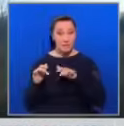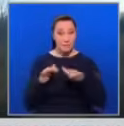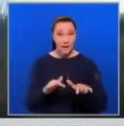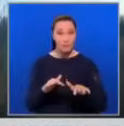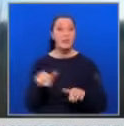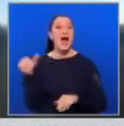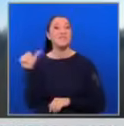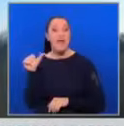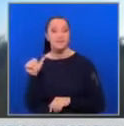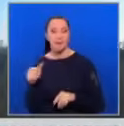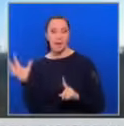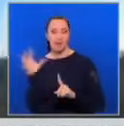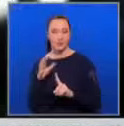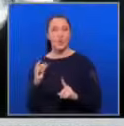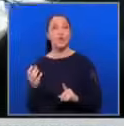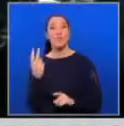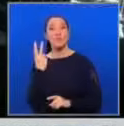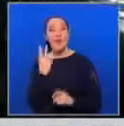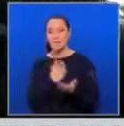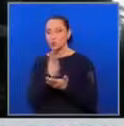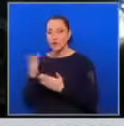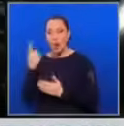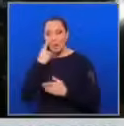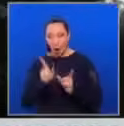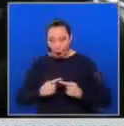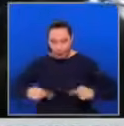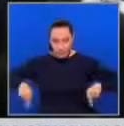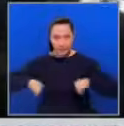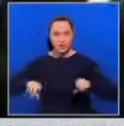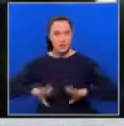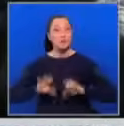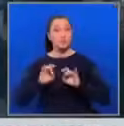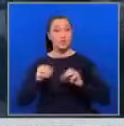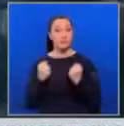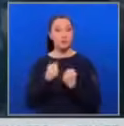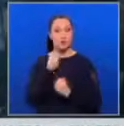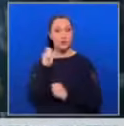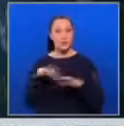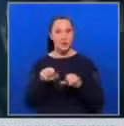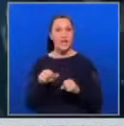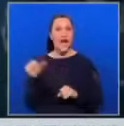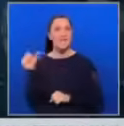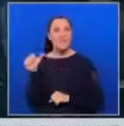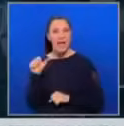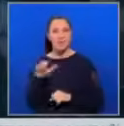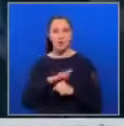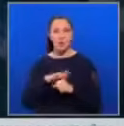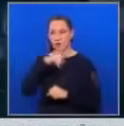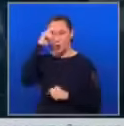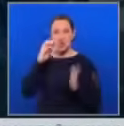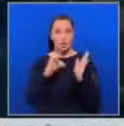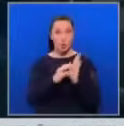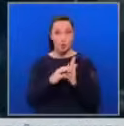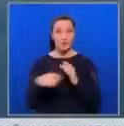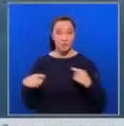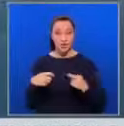при авдеевка като атакуват от нови две посоки в опит да обкръжат града съобщават местните украински власти авдеевка стана основна гореща точка на